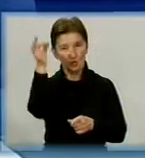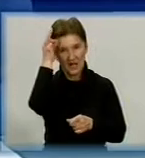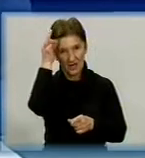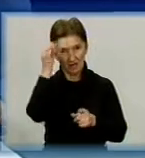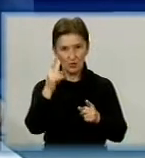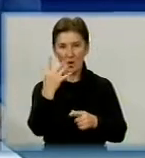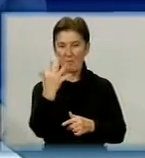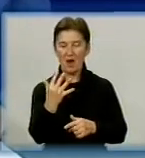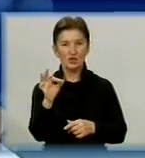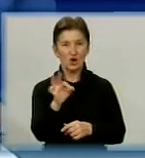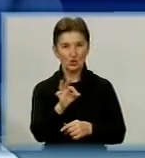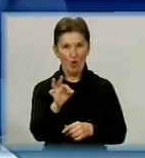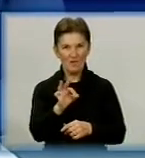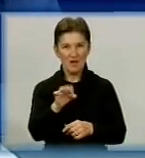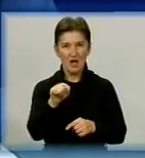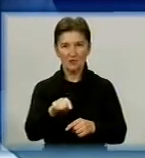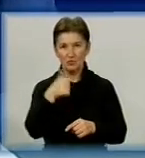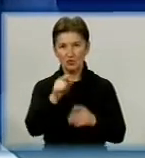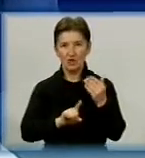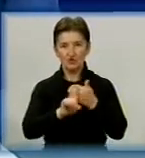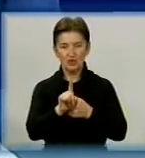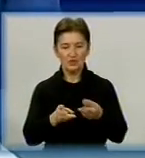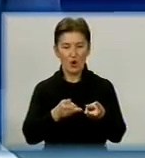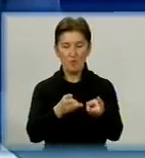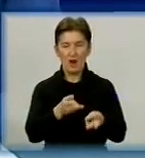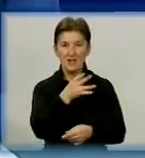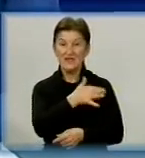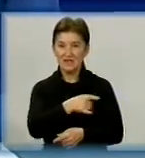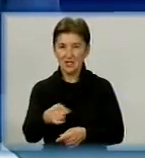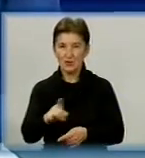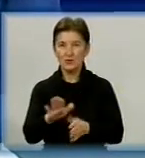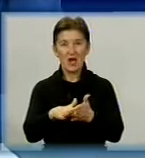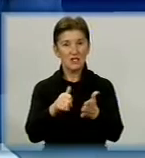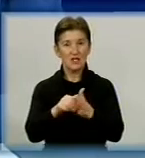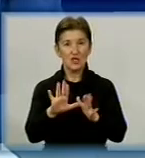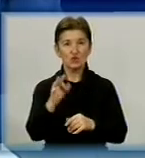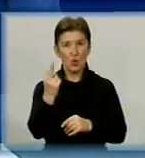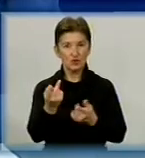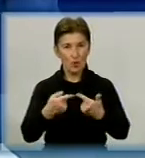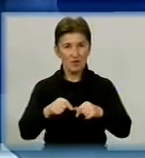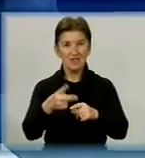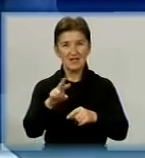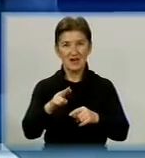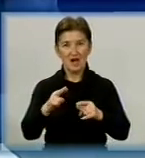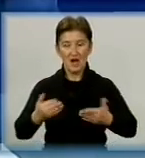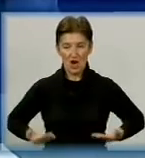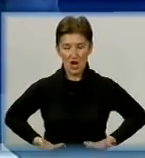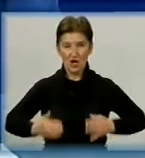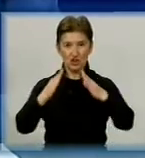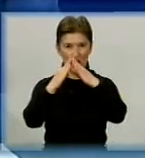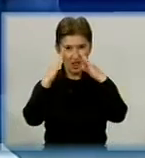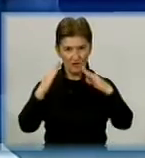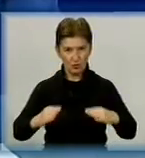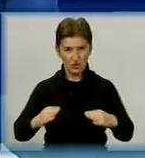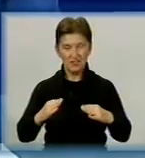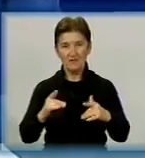вже з 5 жовтня цього року почався опалювальний сезон не тільки для соціальних об'єктів, а й для житлового фонду Кіровоградщини.